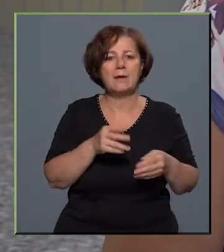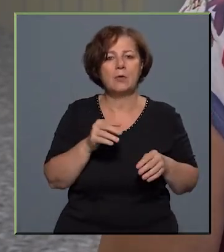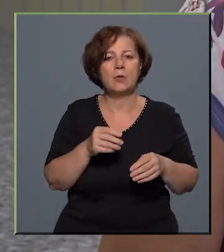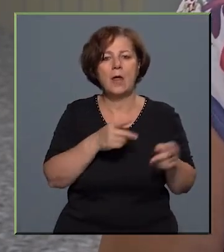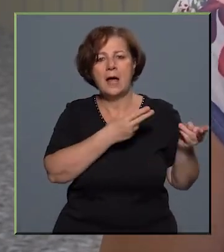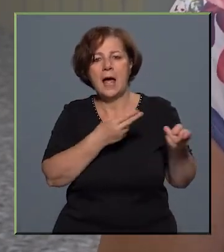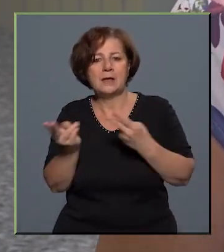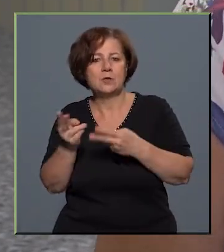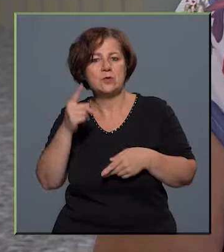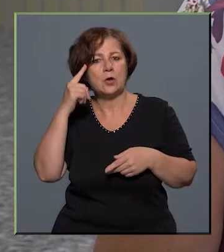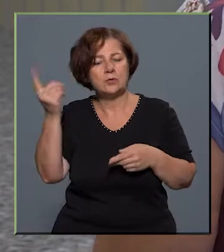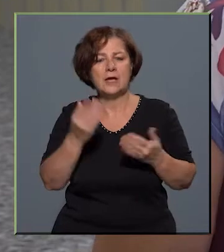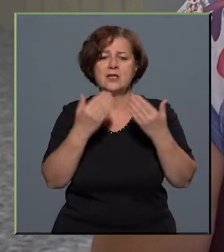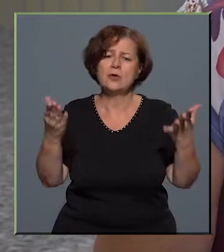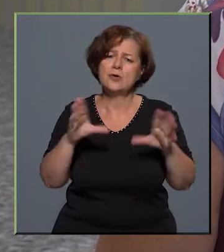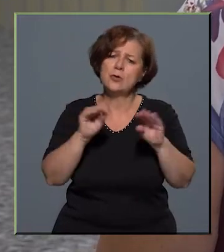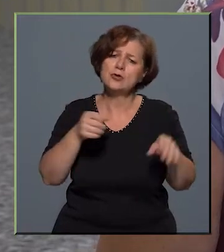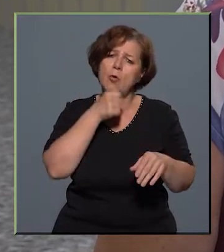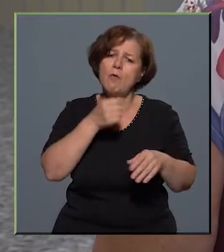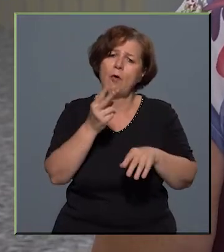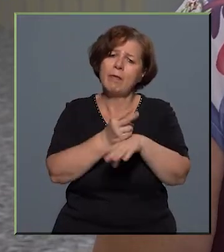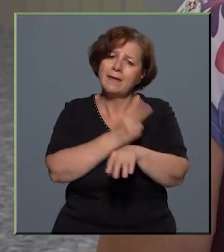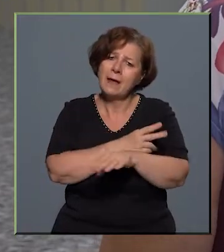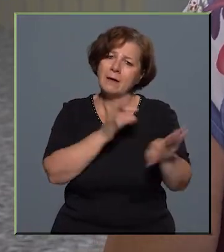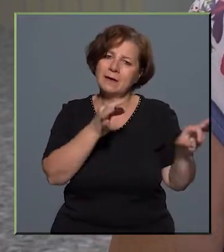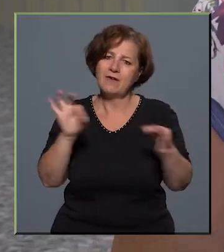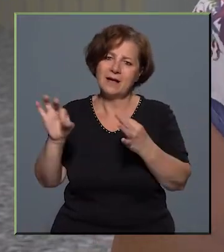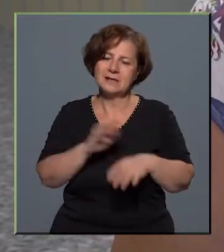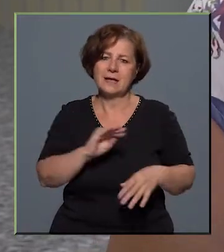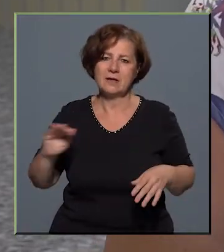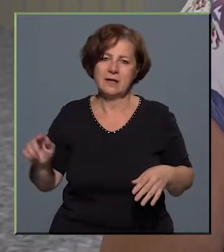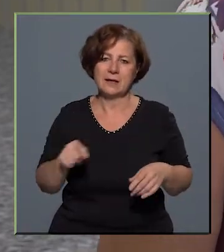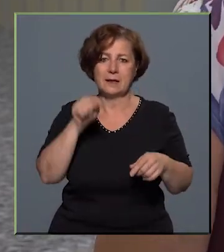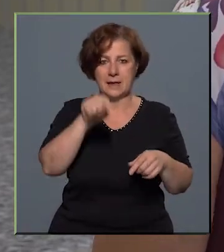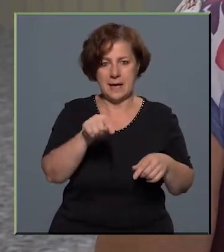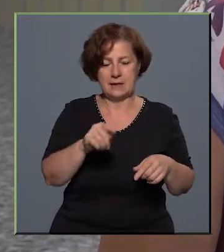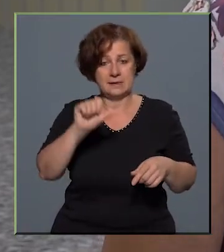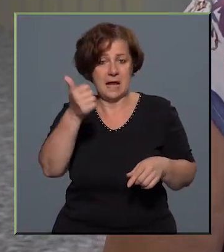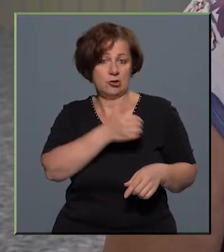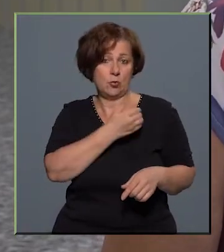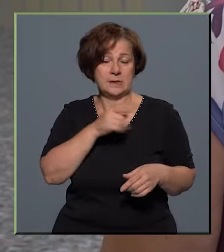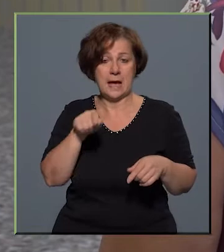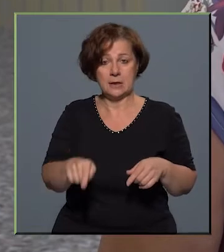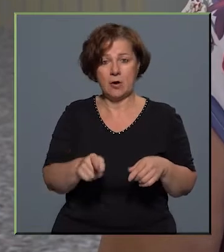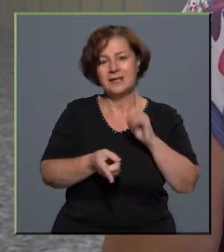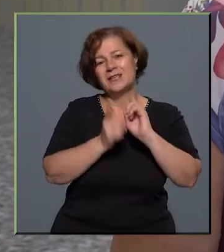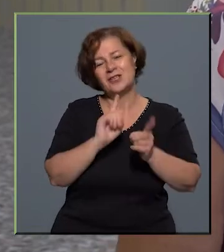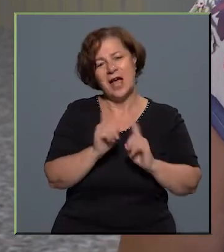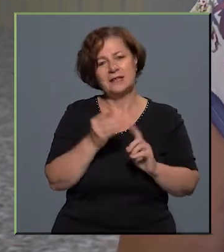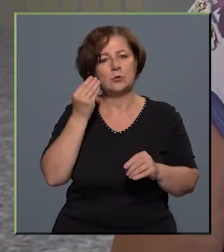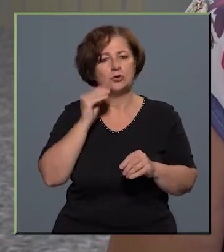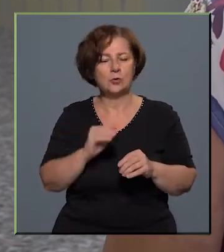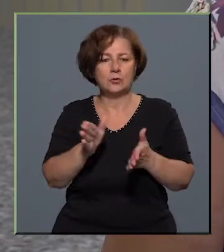ide, és köszönjük a sok óvónéninek, akik felkészítették a gyerekeket erre az első osztályra, és